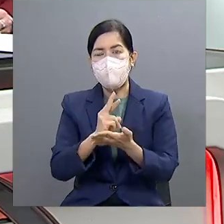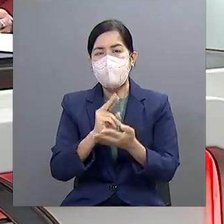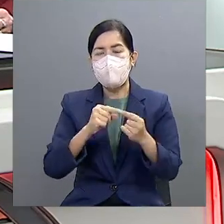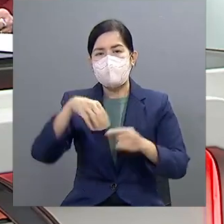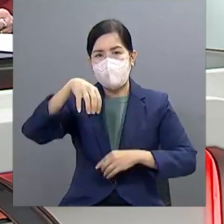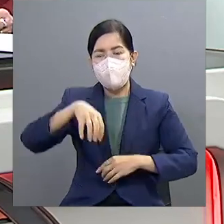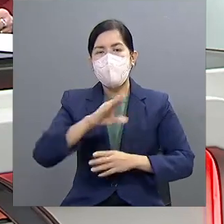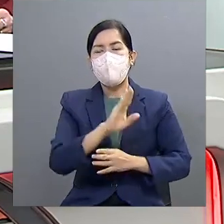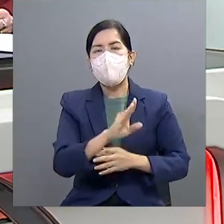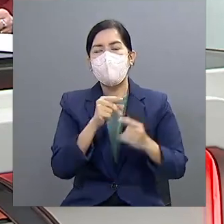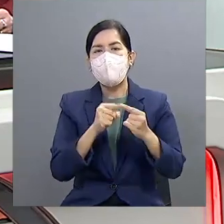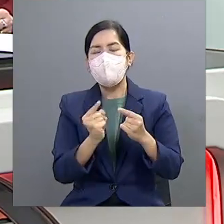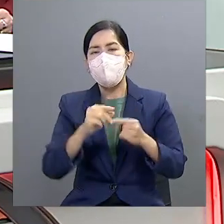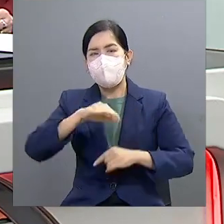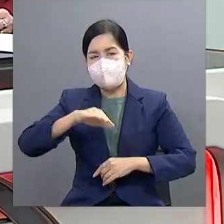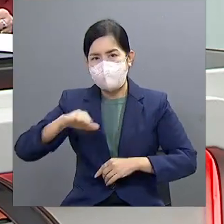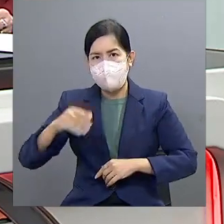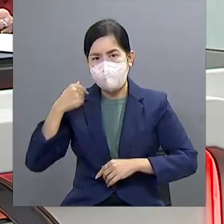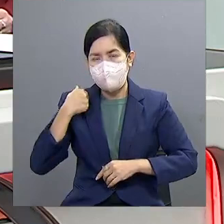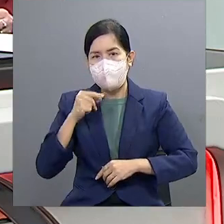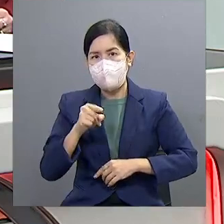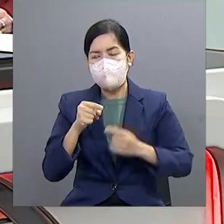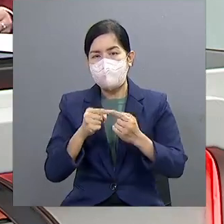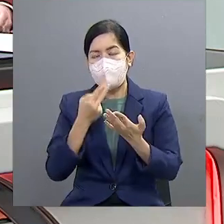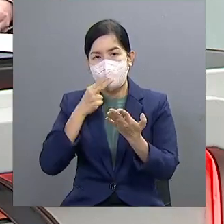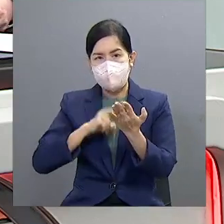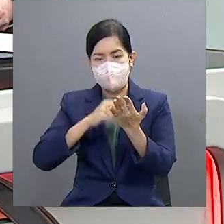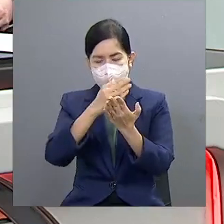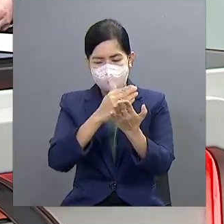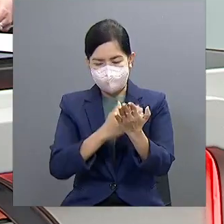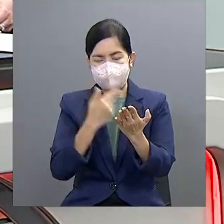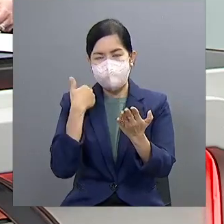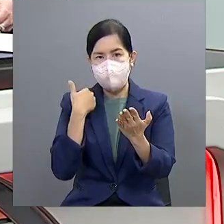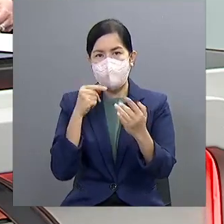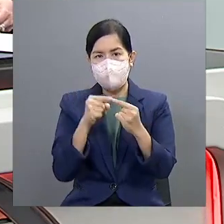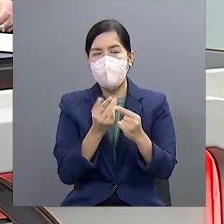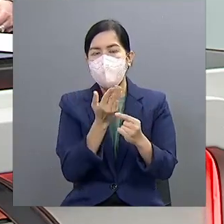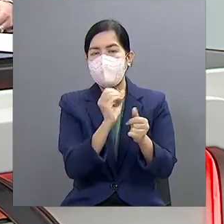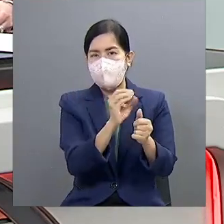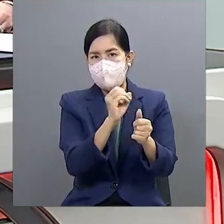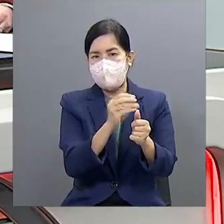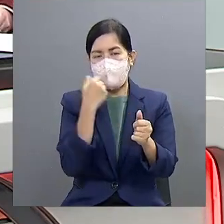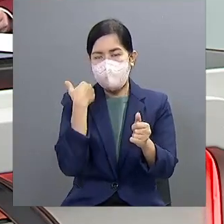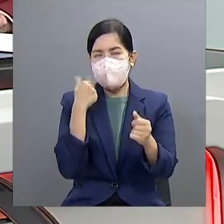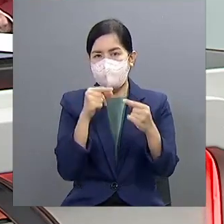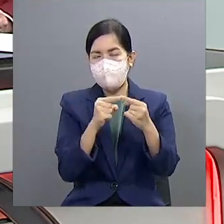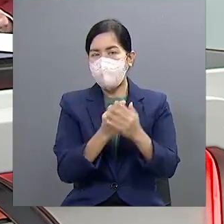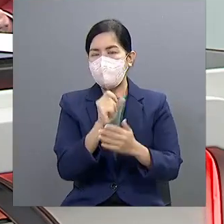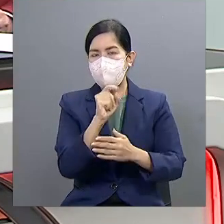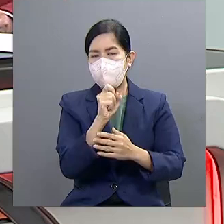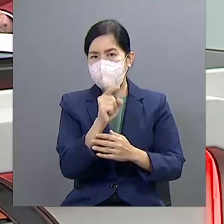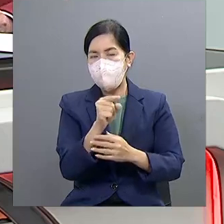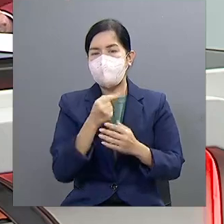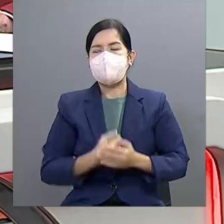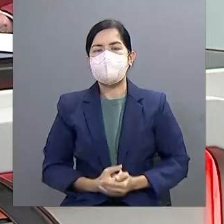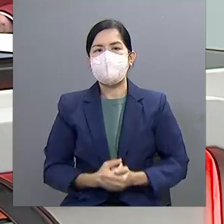มาแถลงการเพิ่มเติมนะคะมีข้อเสนอเร่งด่วนออกมาด้วยนะคะ ที่ดูจะเป็นมาตรการที่ราชวิทยาลั